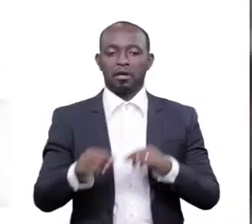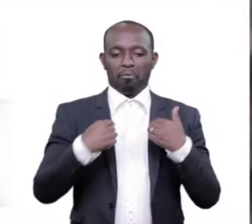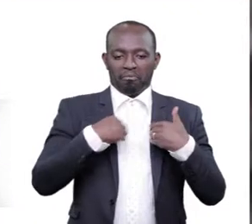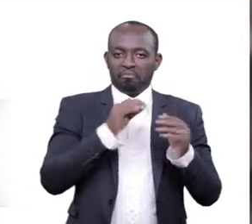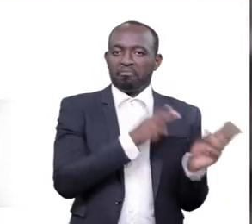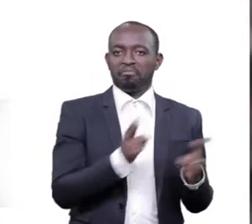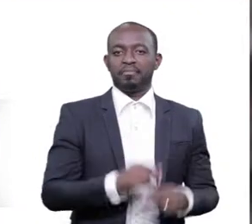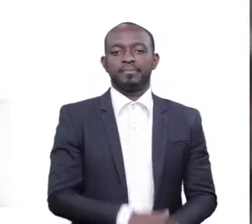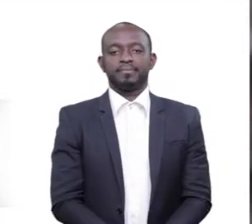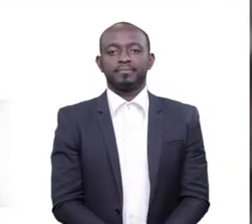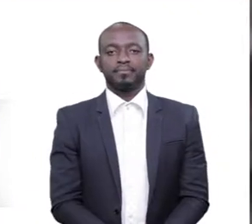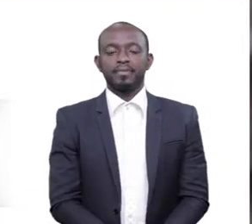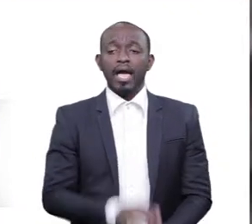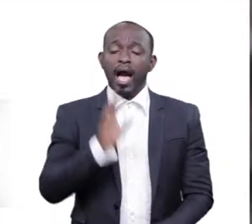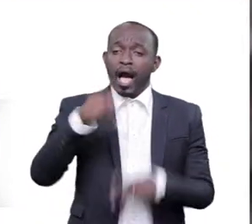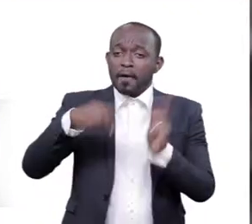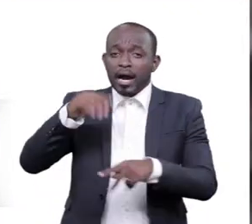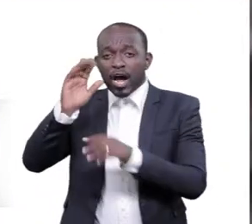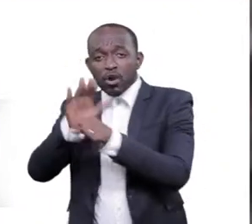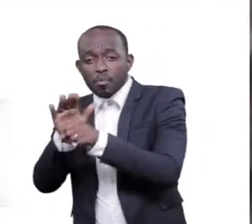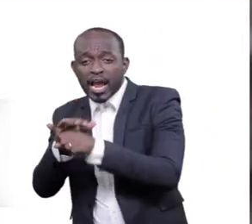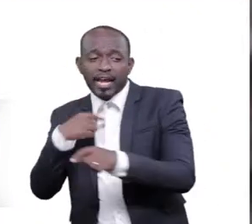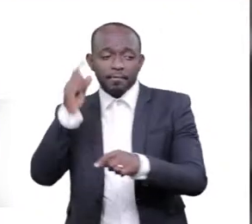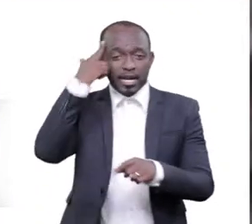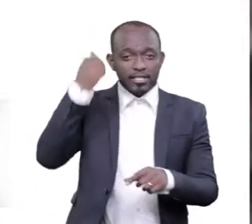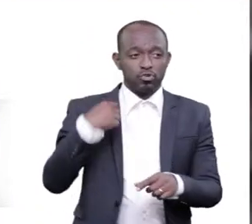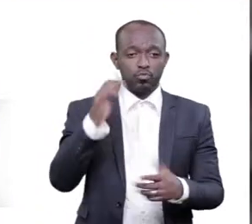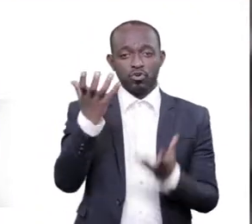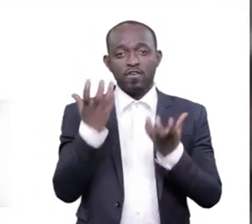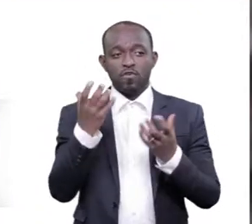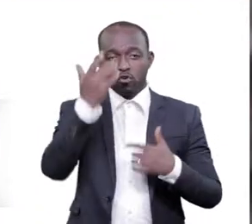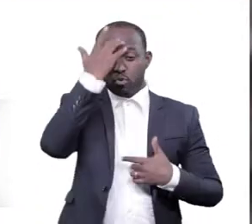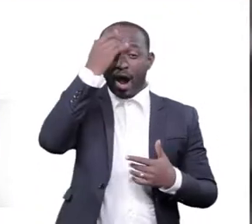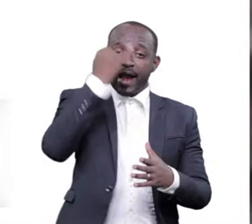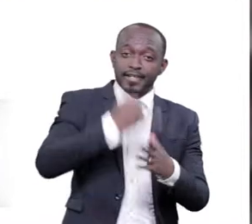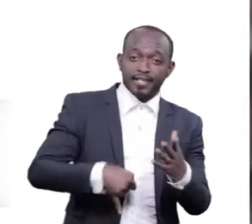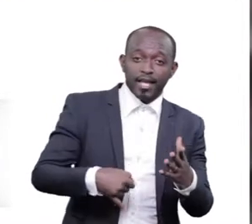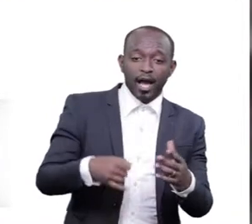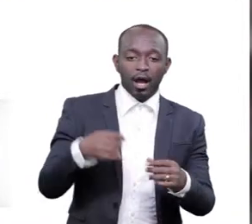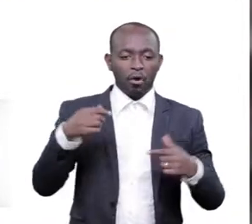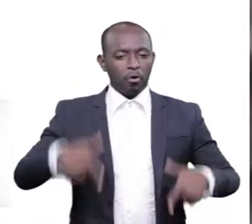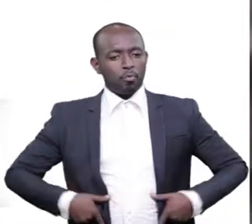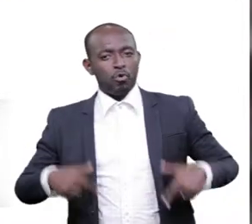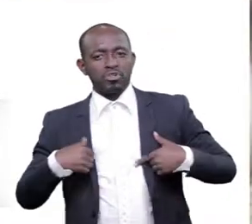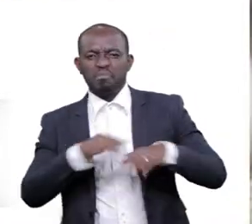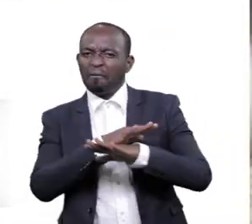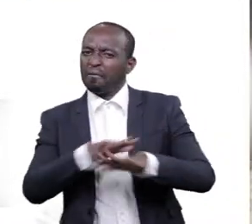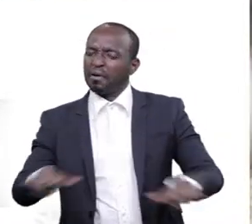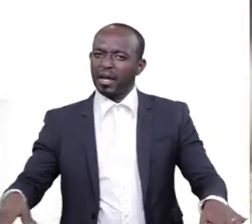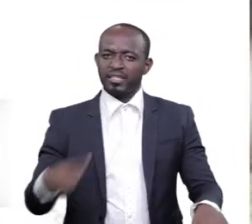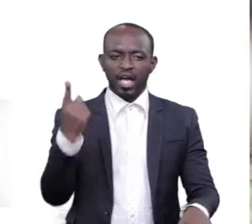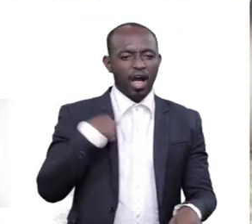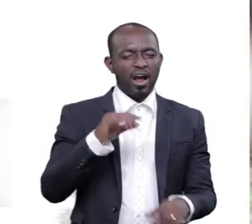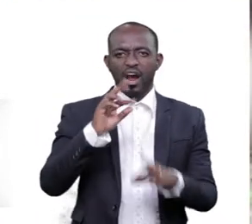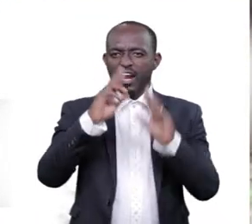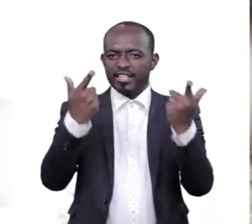baba basanzwe bazi ko umuntu wanduye virus itera sida ubuzima wo busa naho burangiriye aho ngaho nta kindi